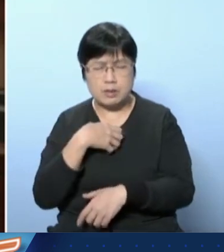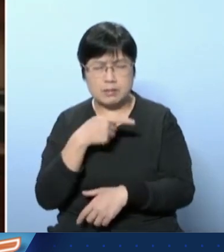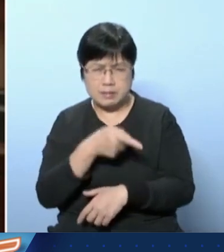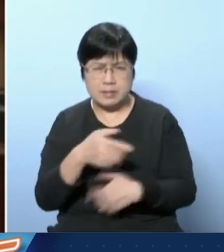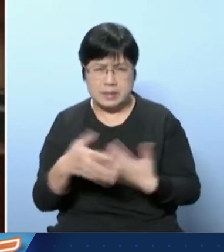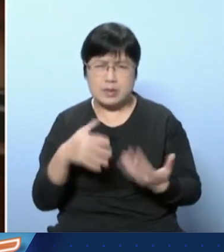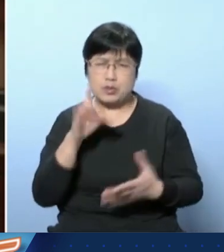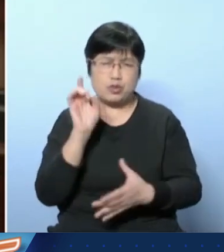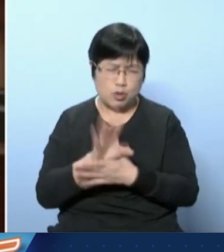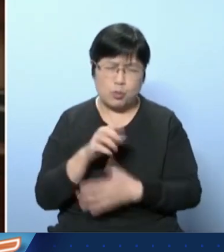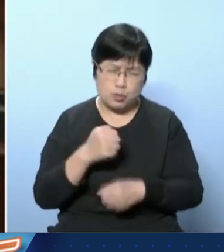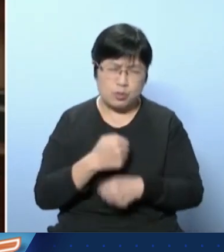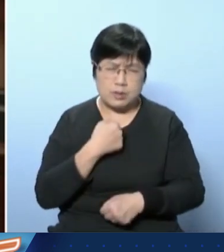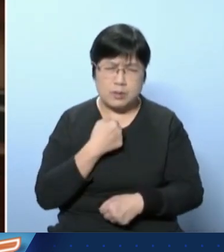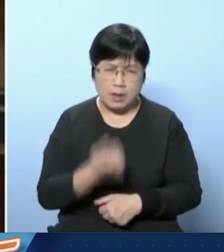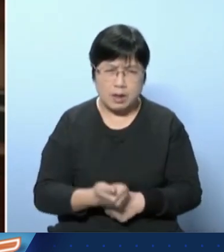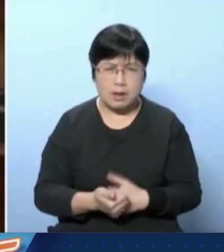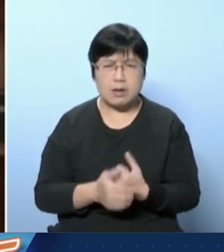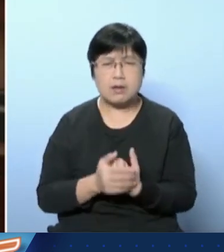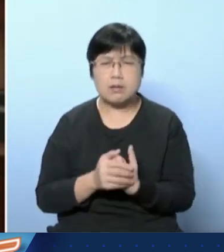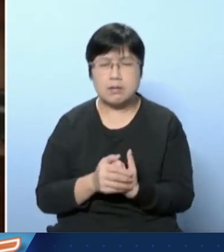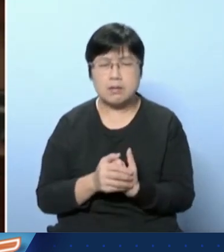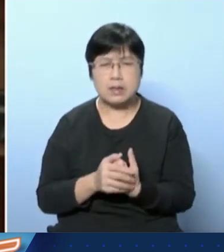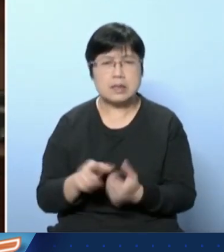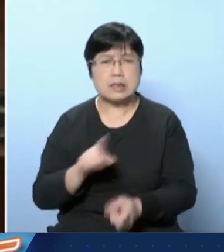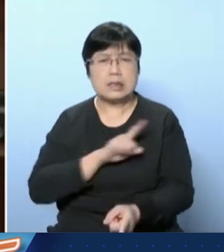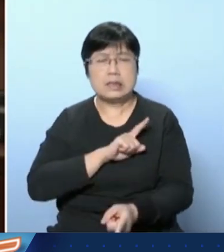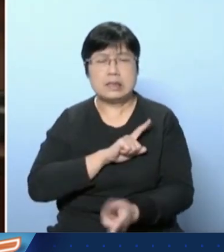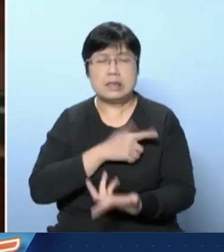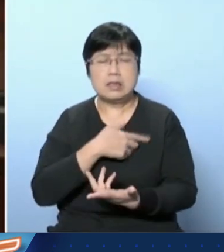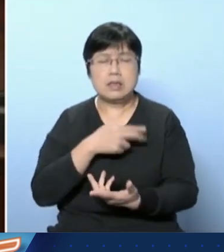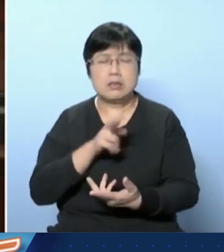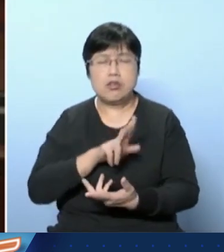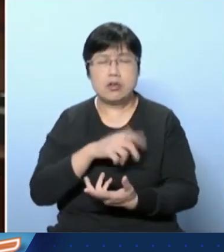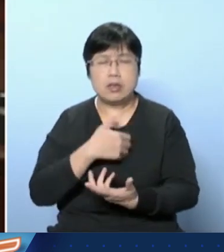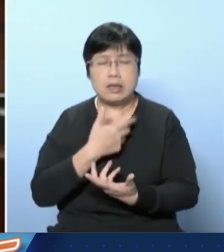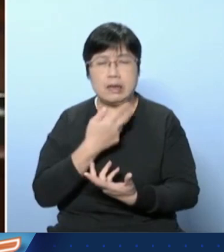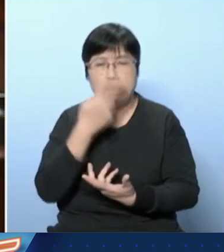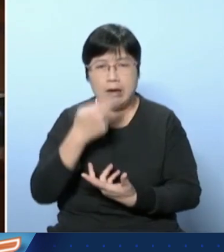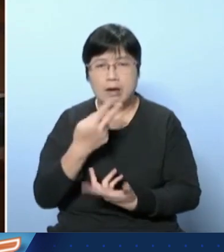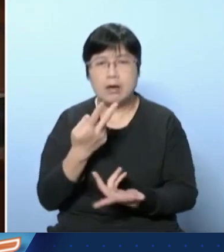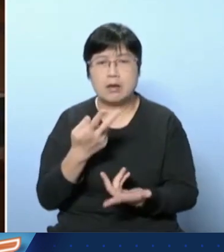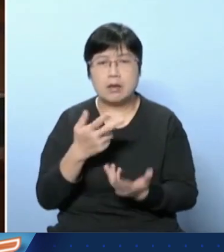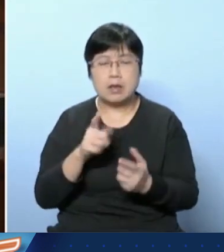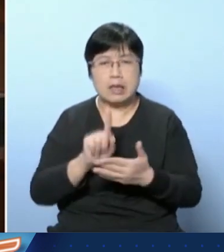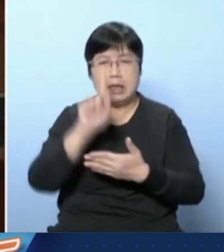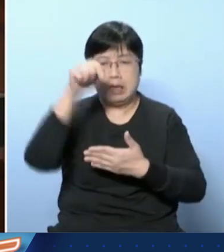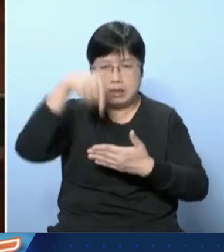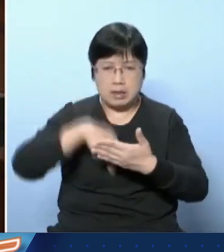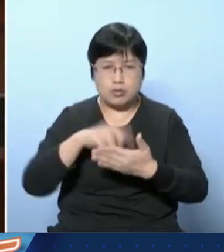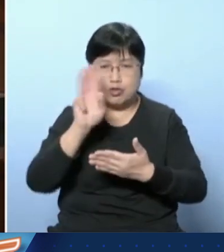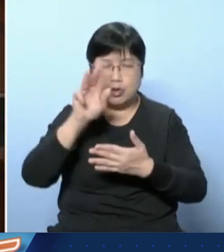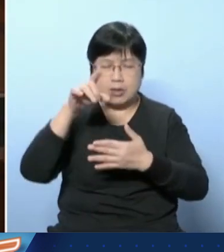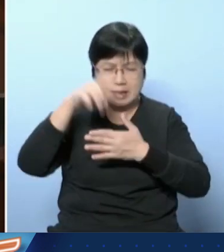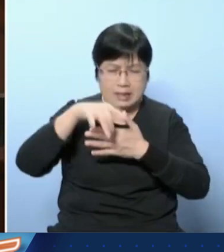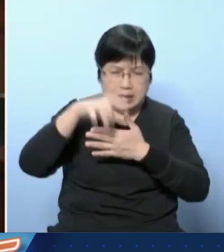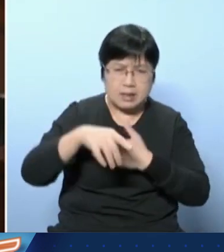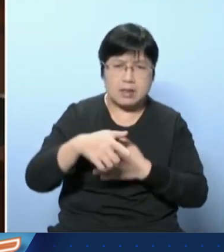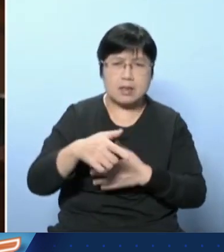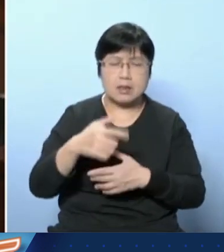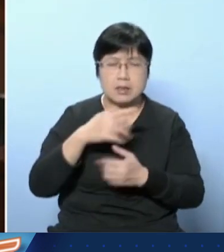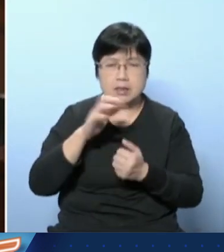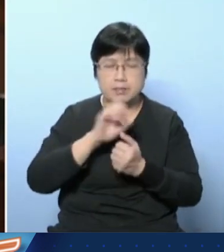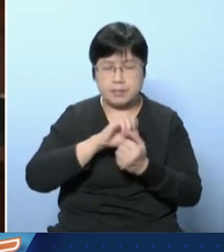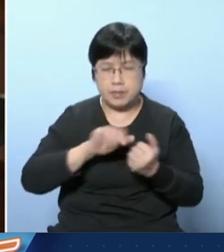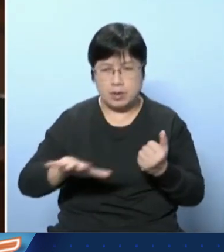件事咧早係應該搞啦咁樣。即係其實咧，佢哋都係深受其害。我成日都講嘅，即係啲樓上樓下嗰啲滲水問題咧，真係影